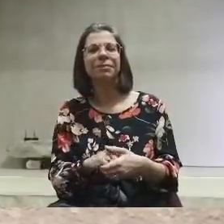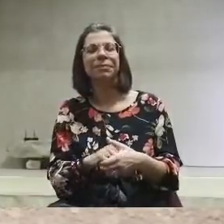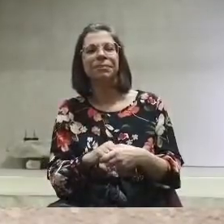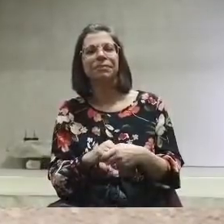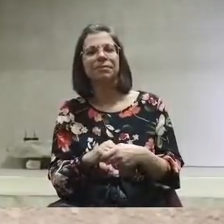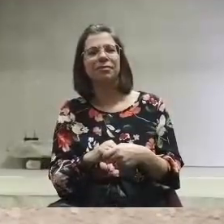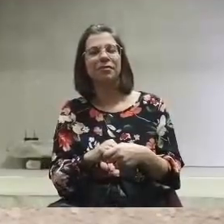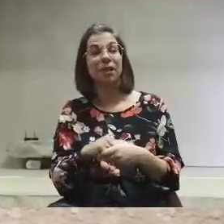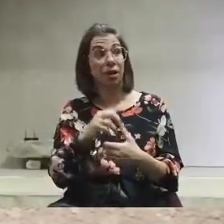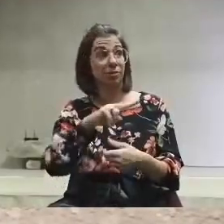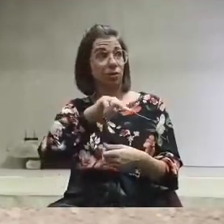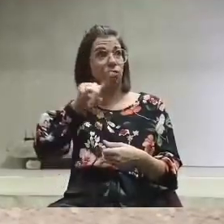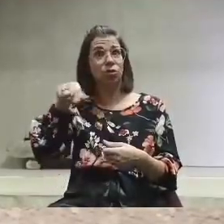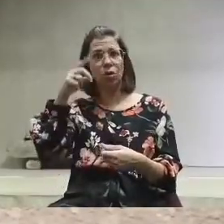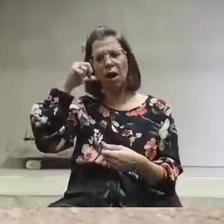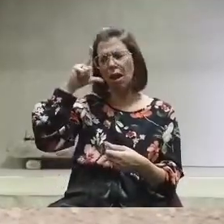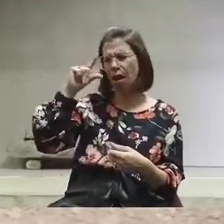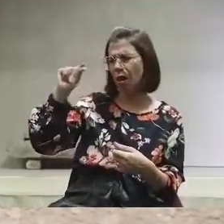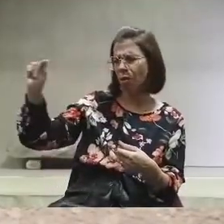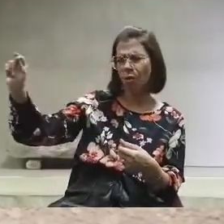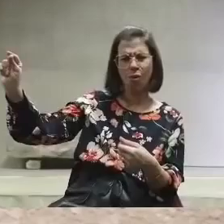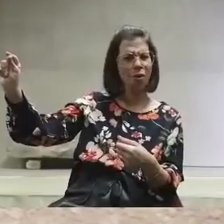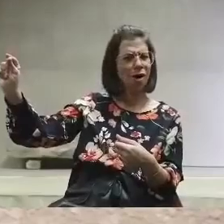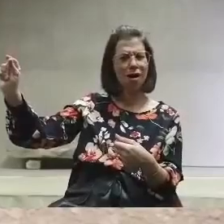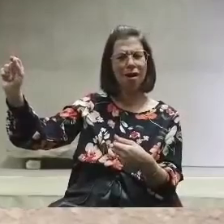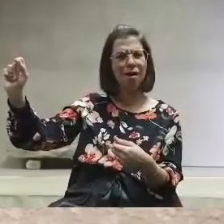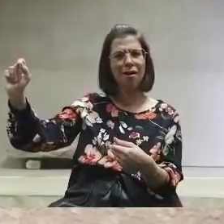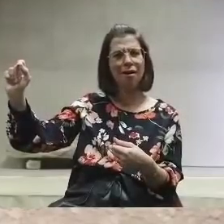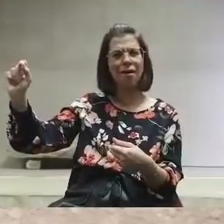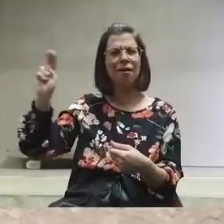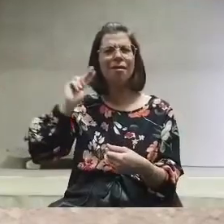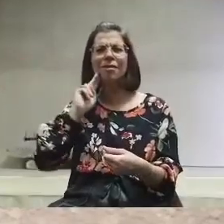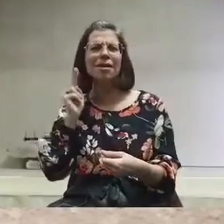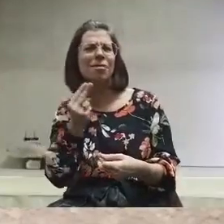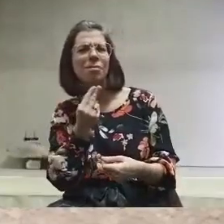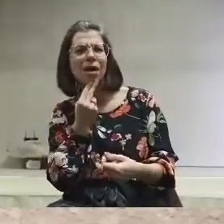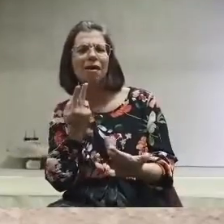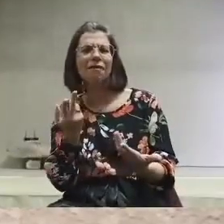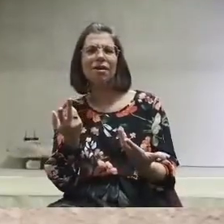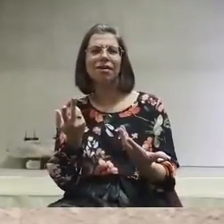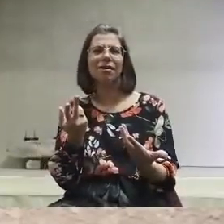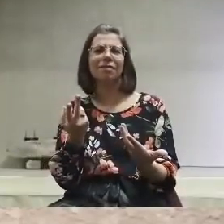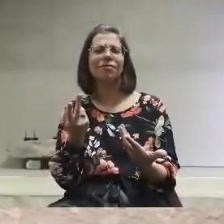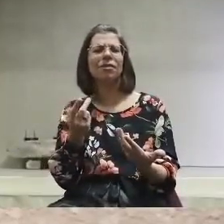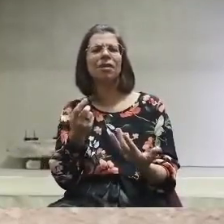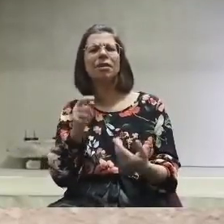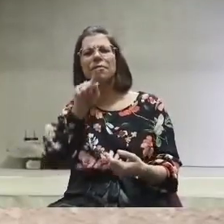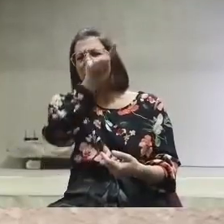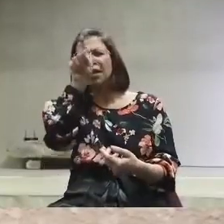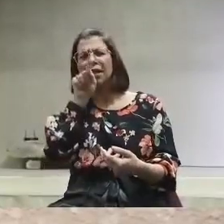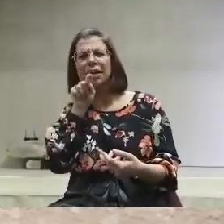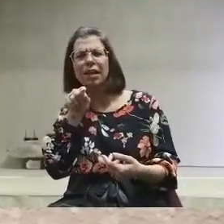On est tellement loin. Qu'est-ce que vous en pensez pour votre femme ou pour votre épouse?